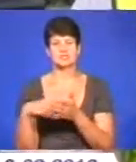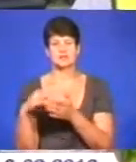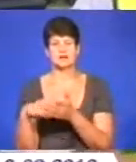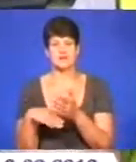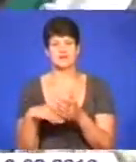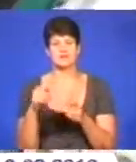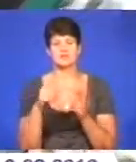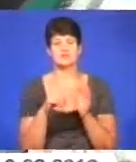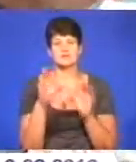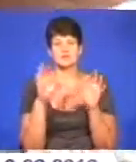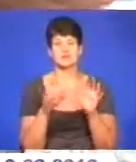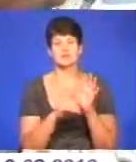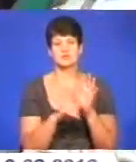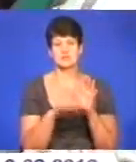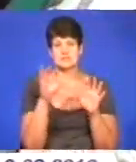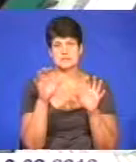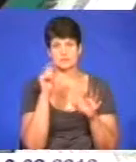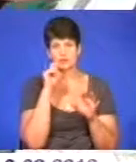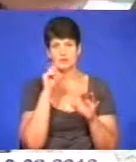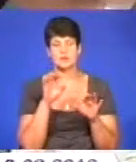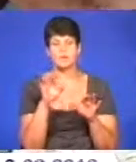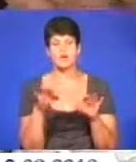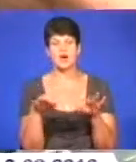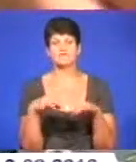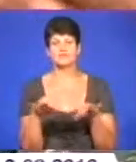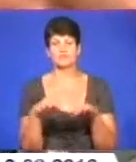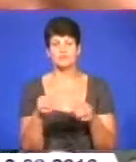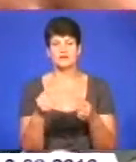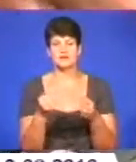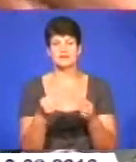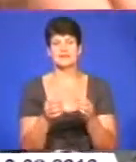статтею 60 Закону України про автомобільний транспорт становить 10 200 гривень.